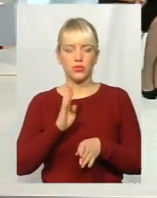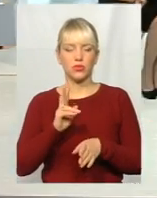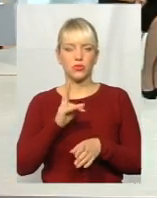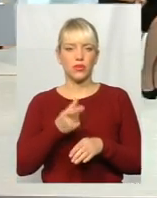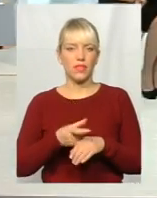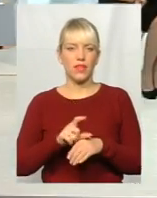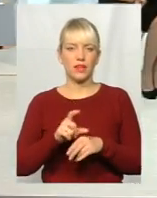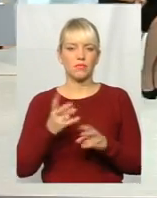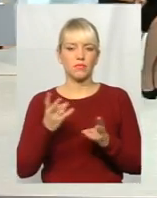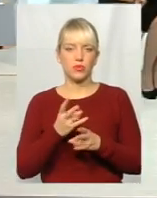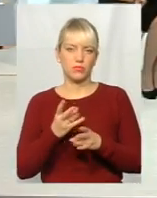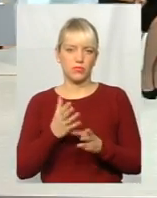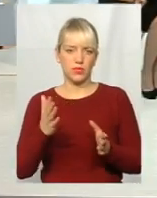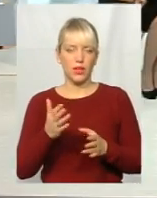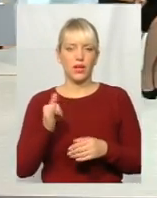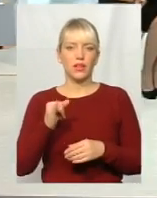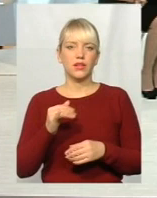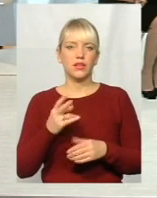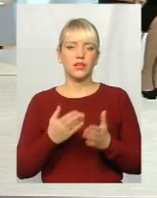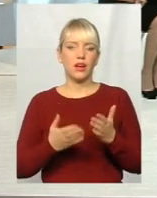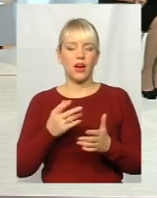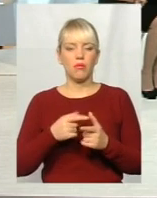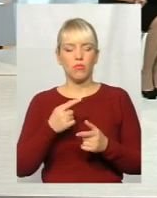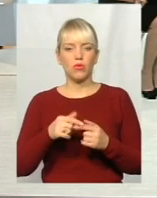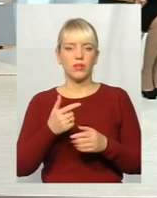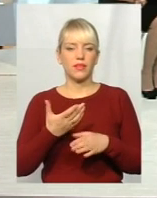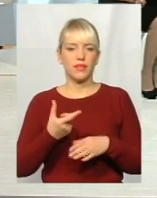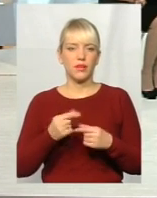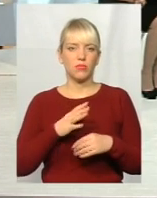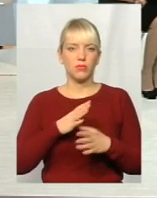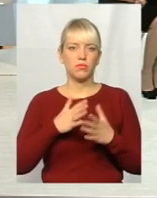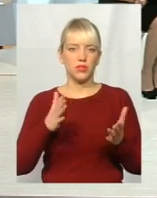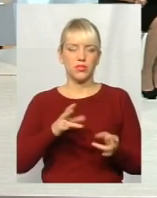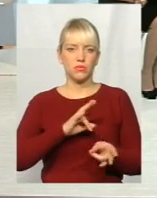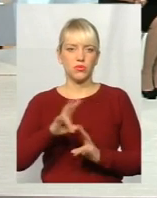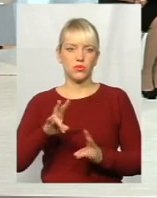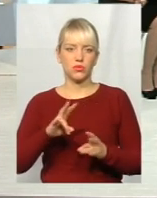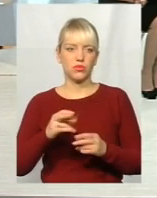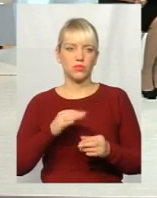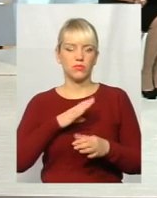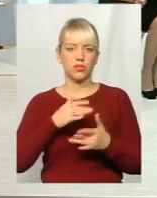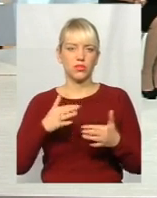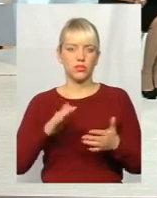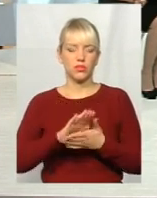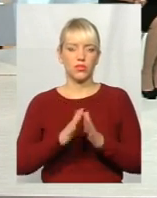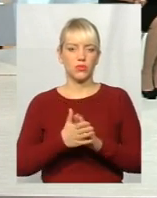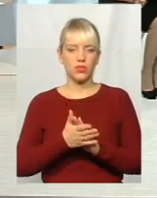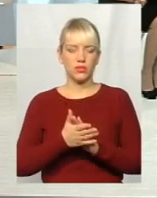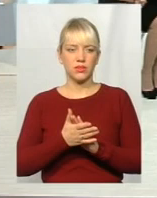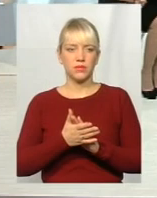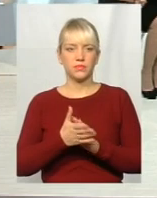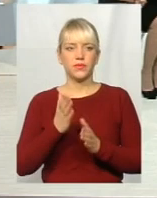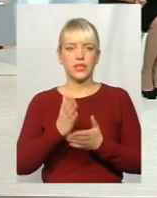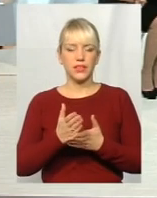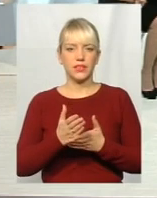якщо там найбільше пошкодження, були протікання систем, були аварійні ситуації і маються сліди,